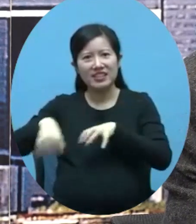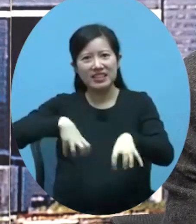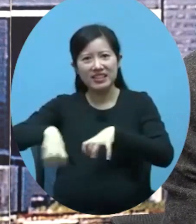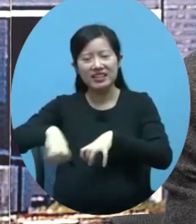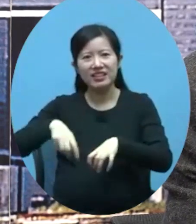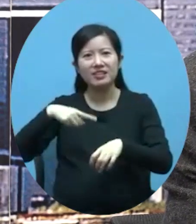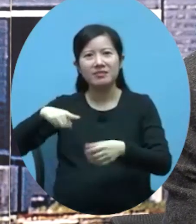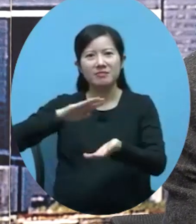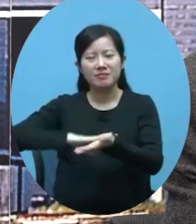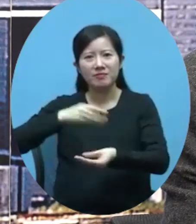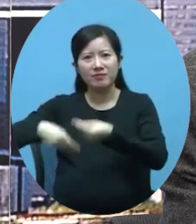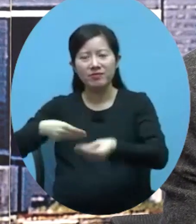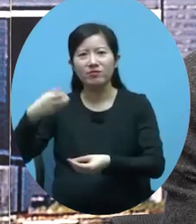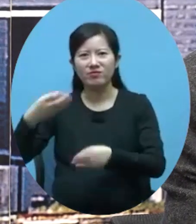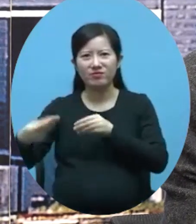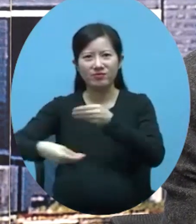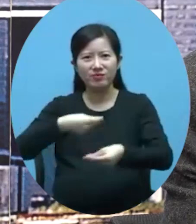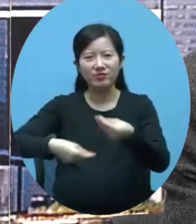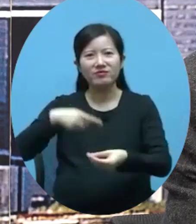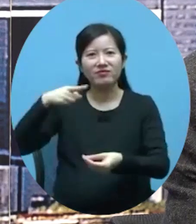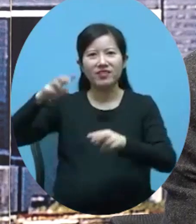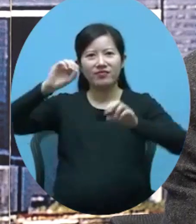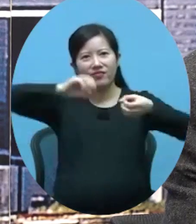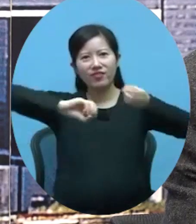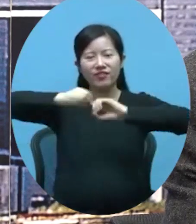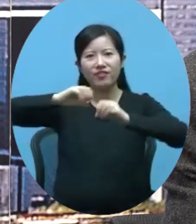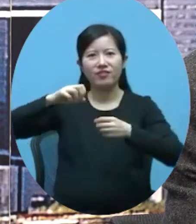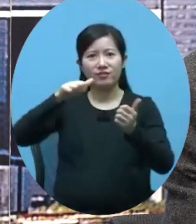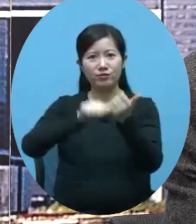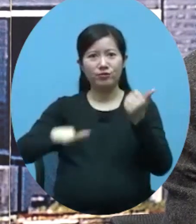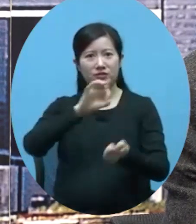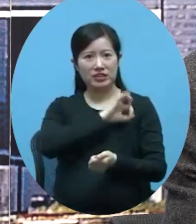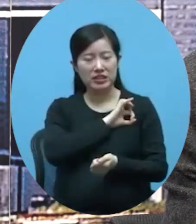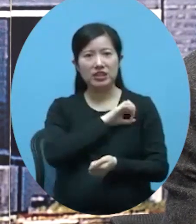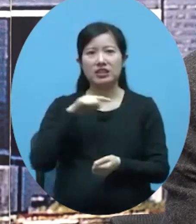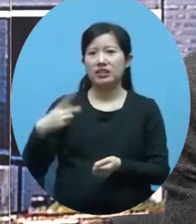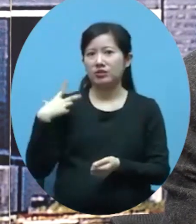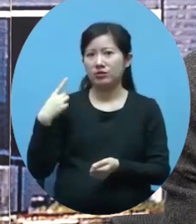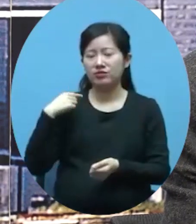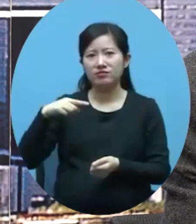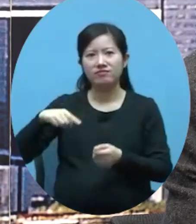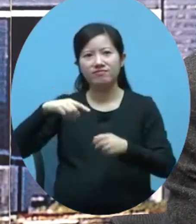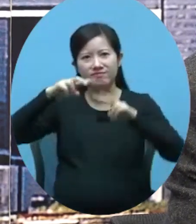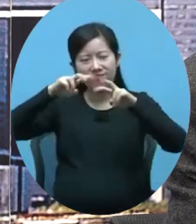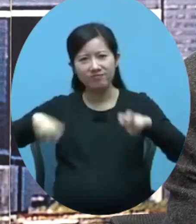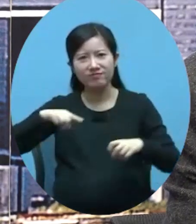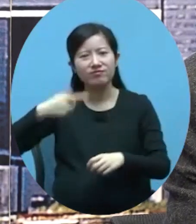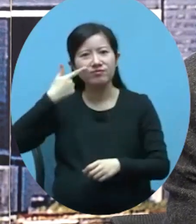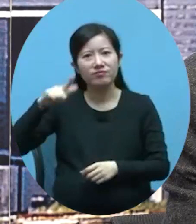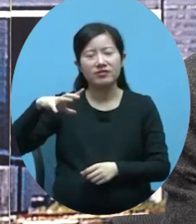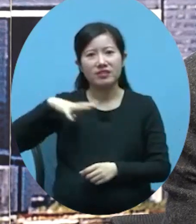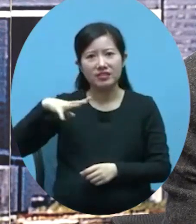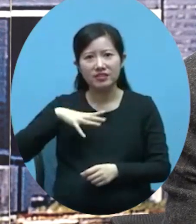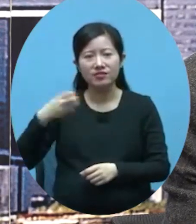和感染控制科学委员会在昨天检视了香港新型冠状病毒感染的最新情况